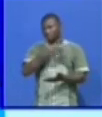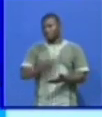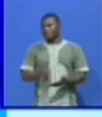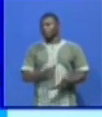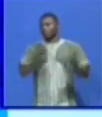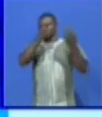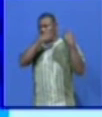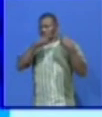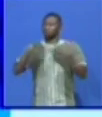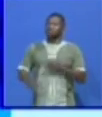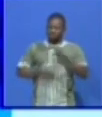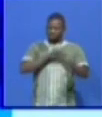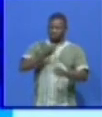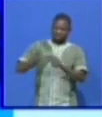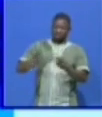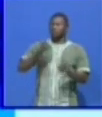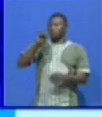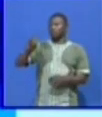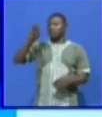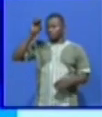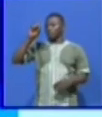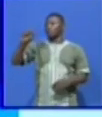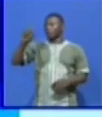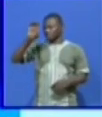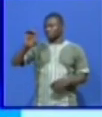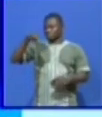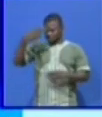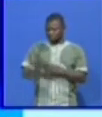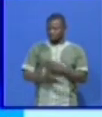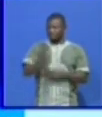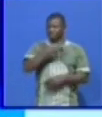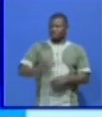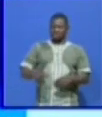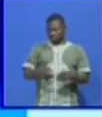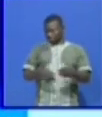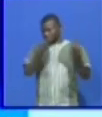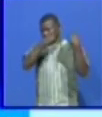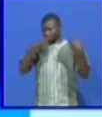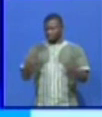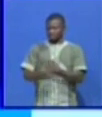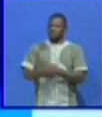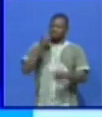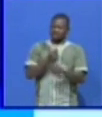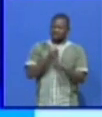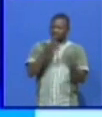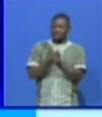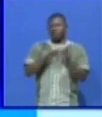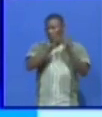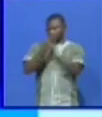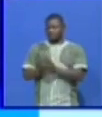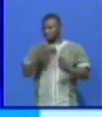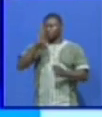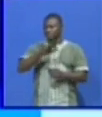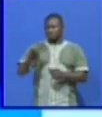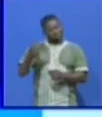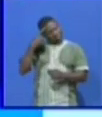mouvement de la société civile invitent les dirigeants actuels à composer avec l'ensemble des Burkinabés dans la recherche de la paix et